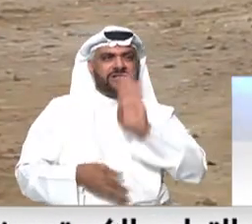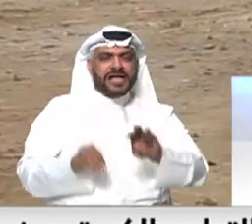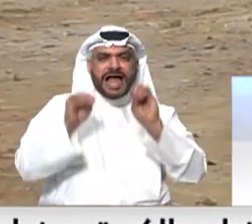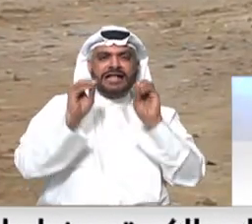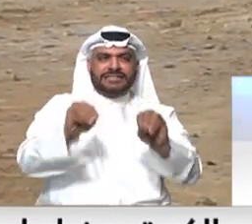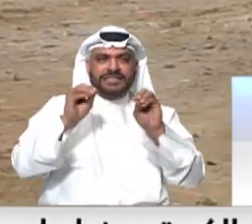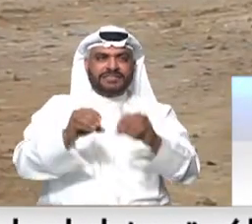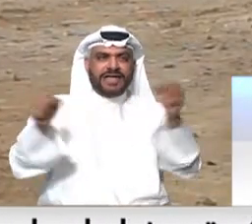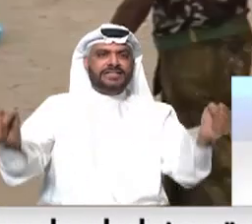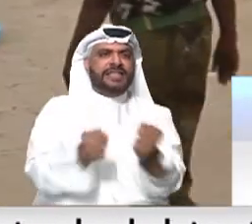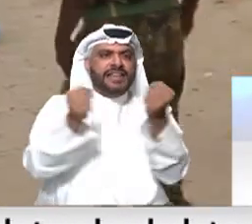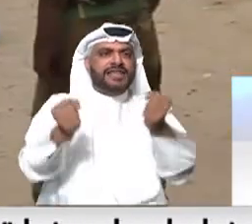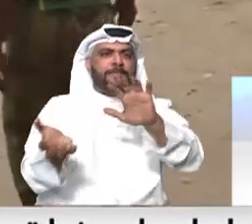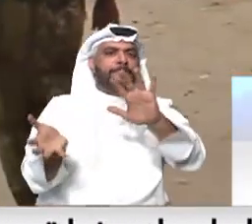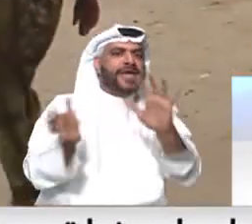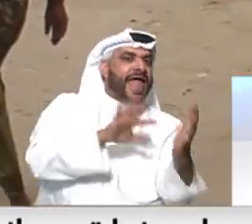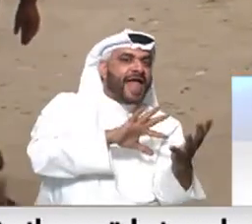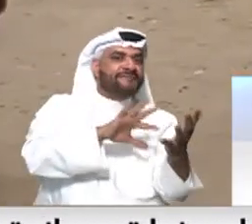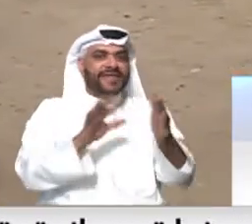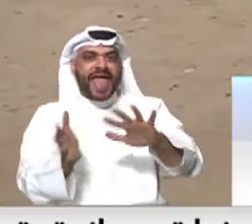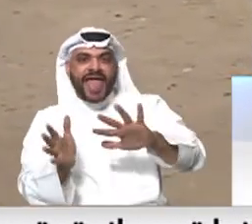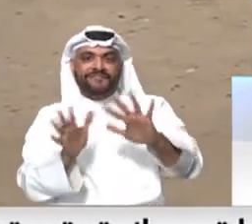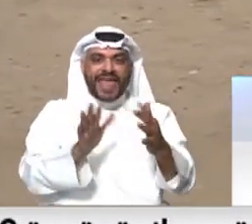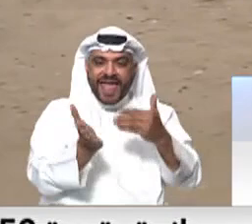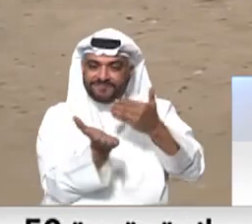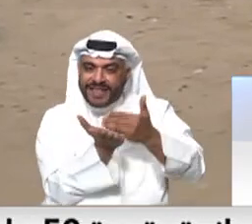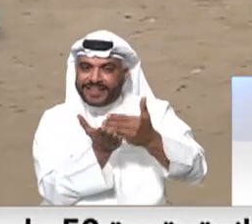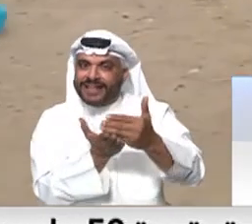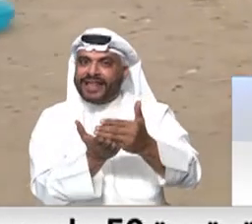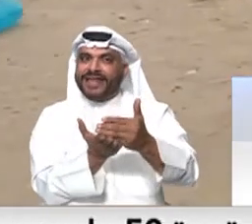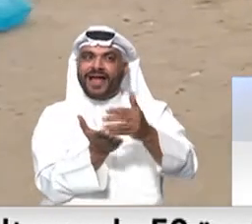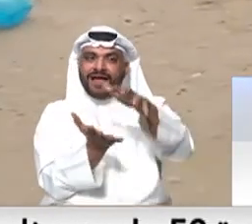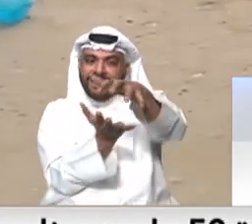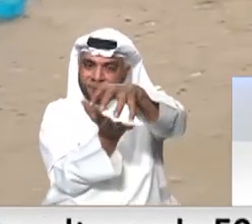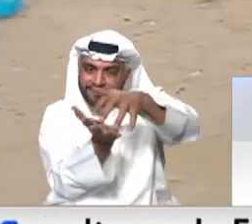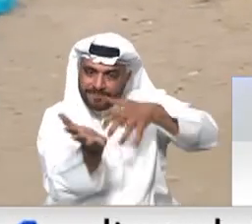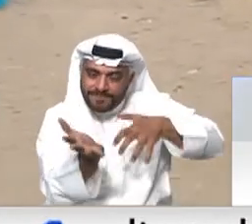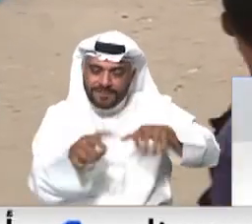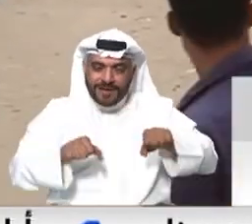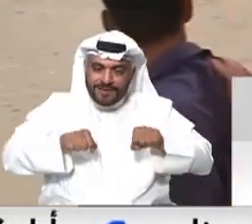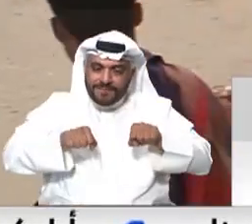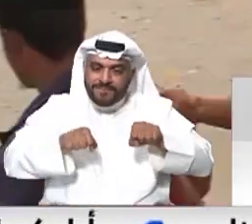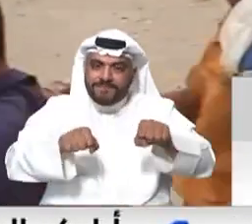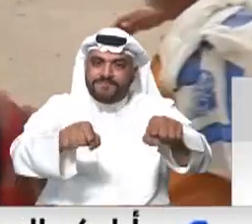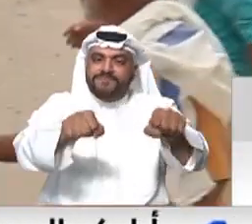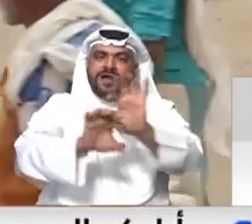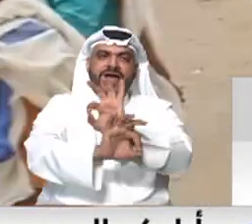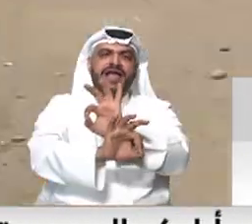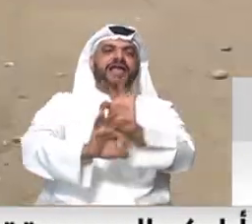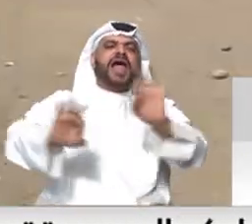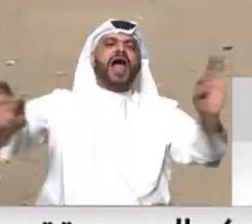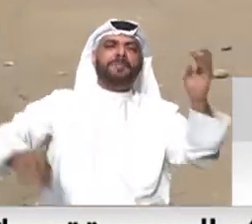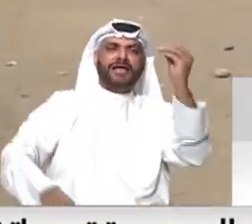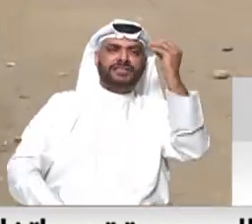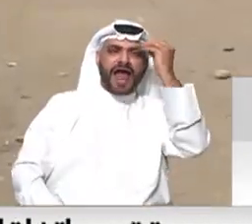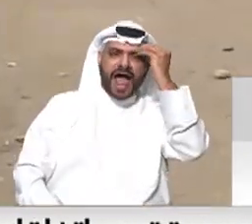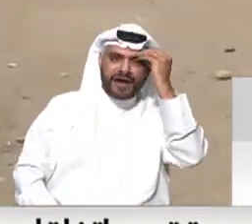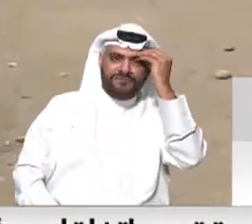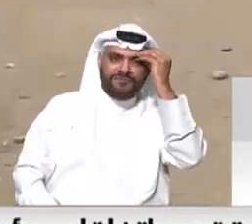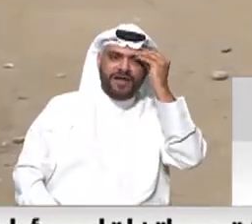على استخدامها يأتي ضمن مشروع التمكين الاقتصادي وتعزيز الأمن الغذائي